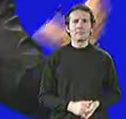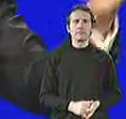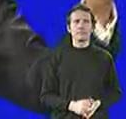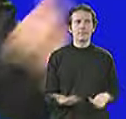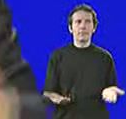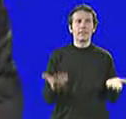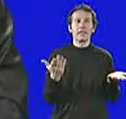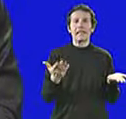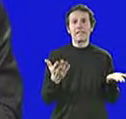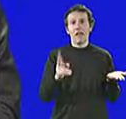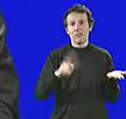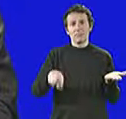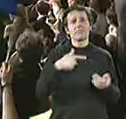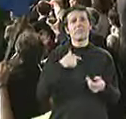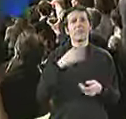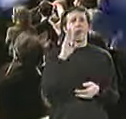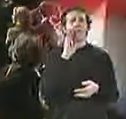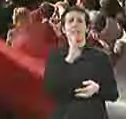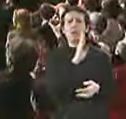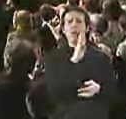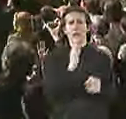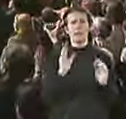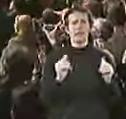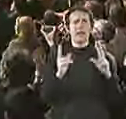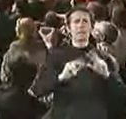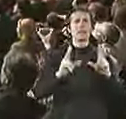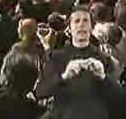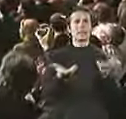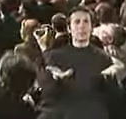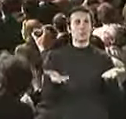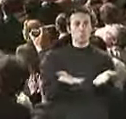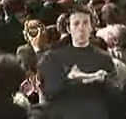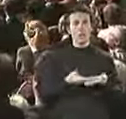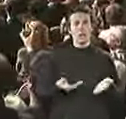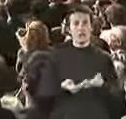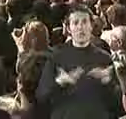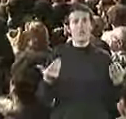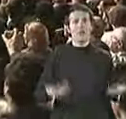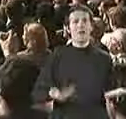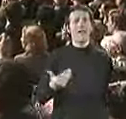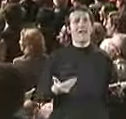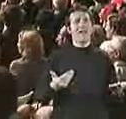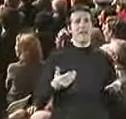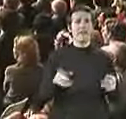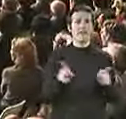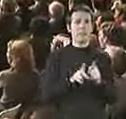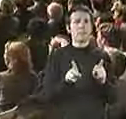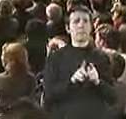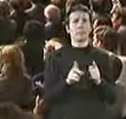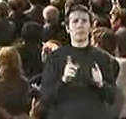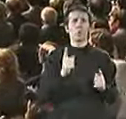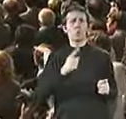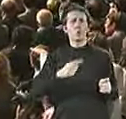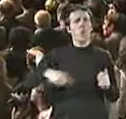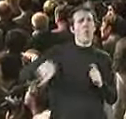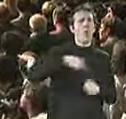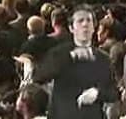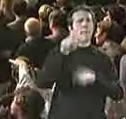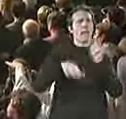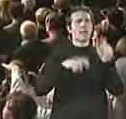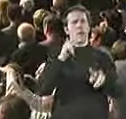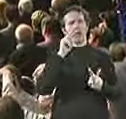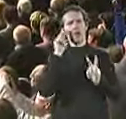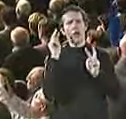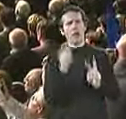C'est une confidence. Quand la situation était décrite par tous les observateurs qui